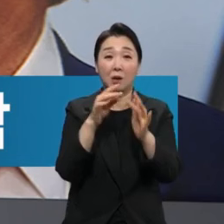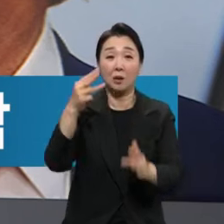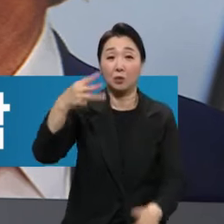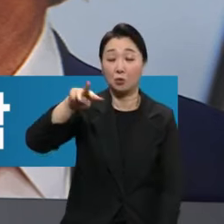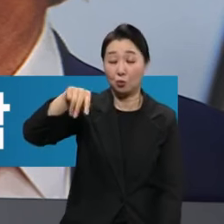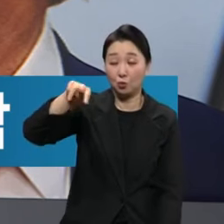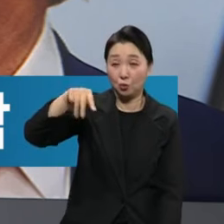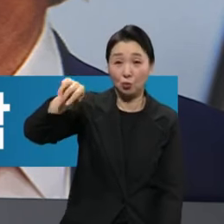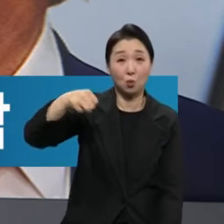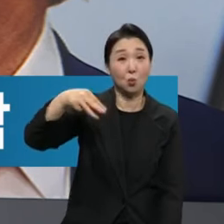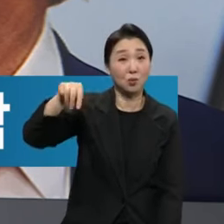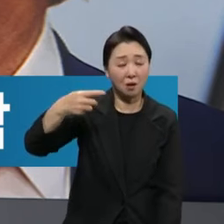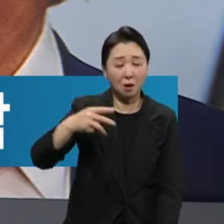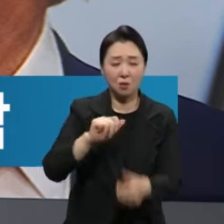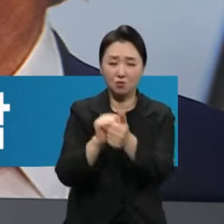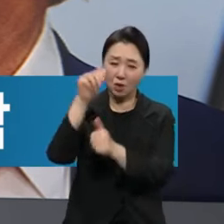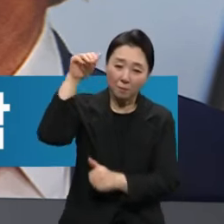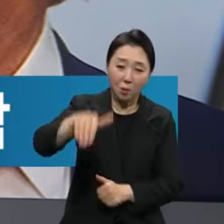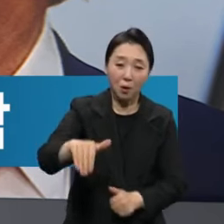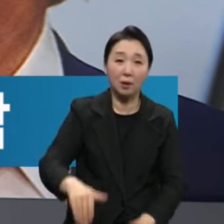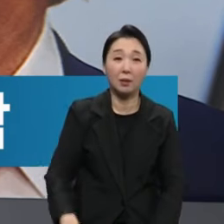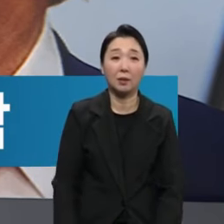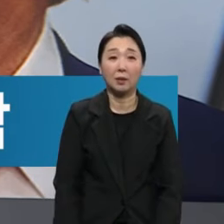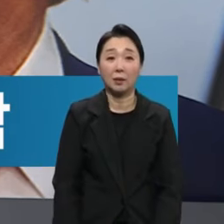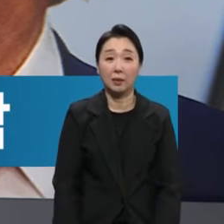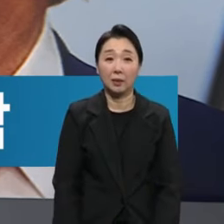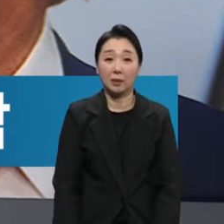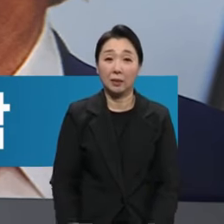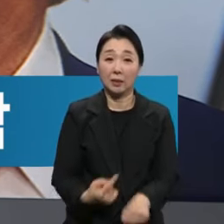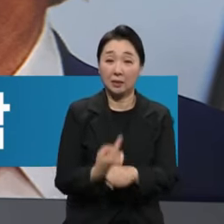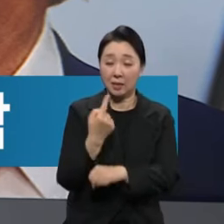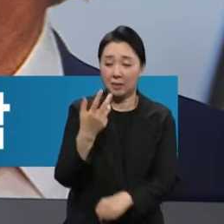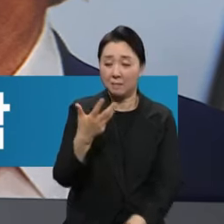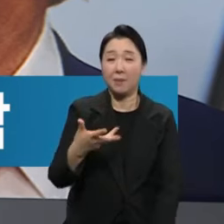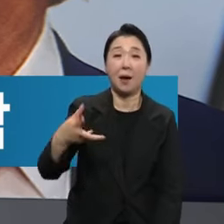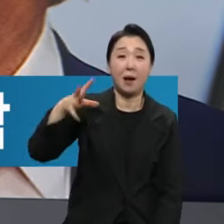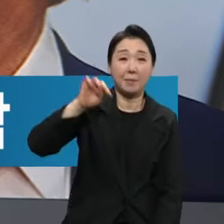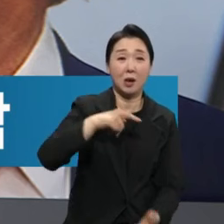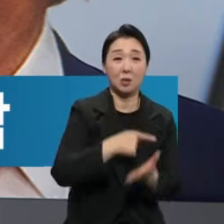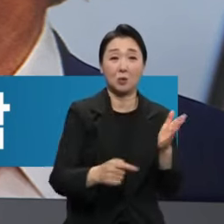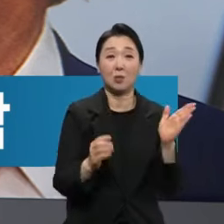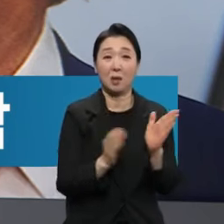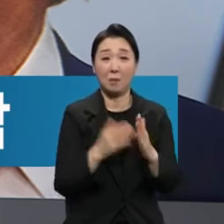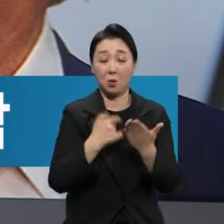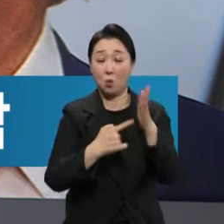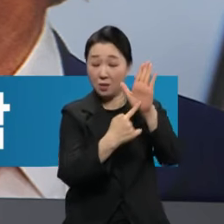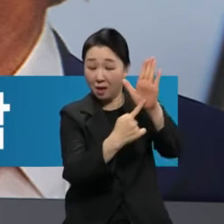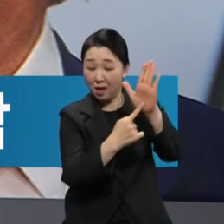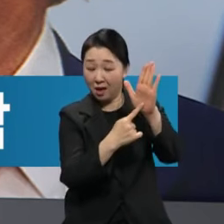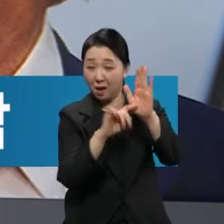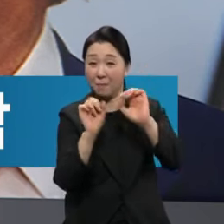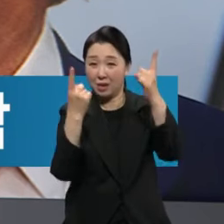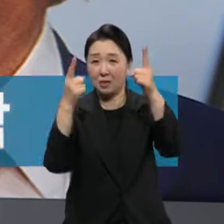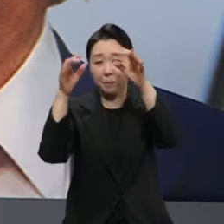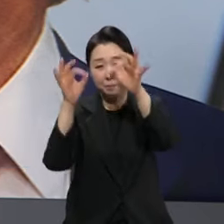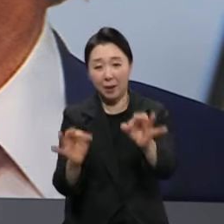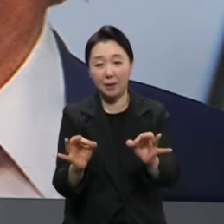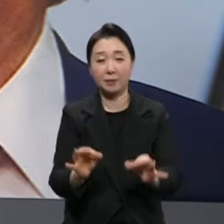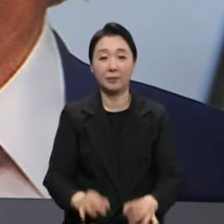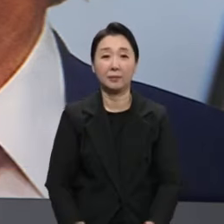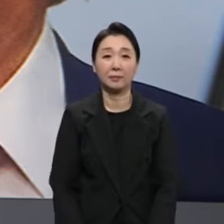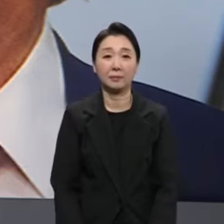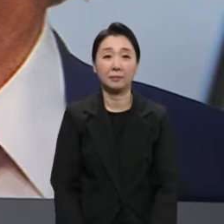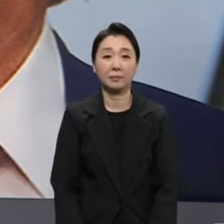주가가 폭락했습니다. 지난해 800억 원 가까이 손실을 냈단 공시가 나오자마자입니다. 워싱턴 김필규